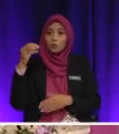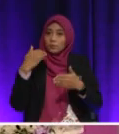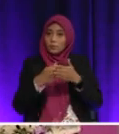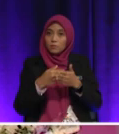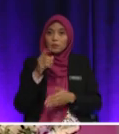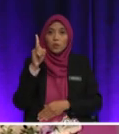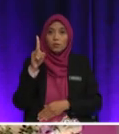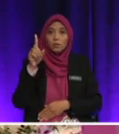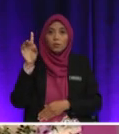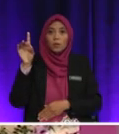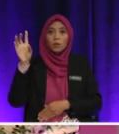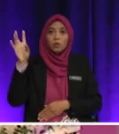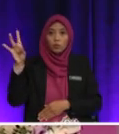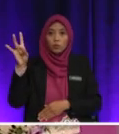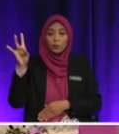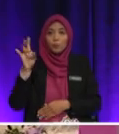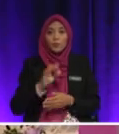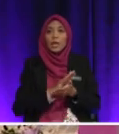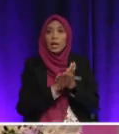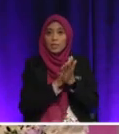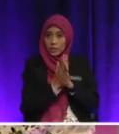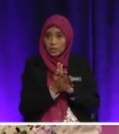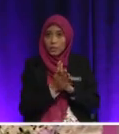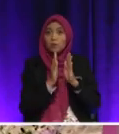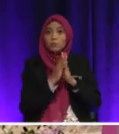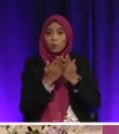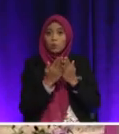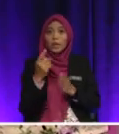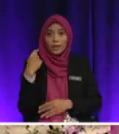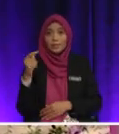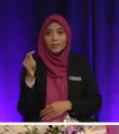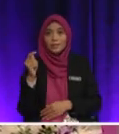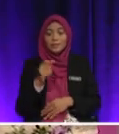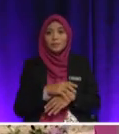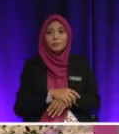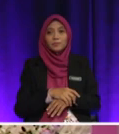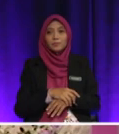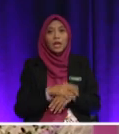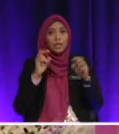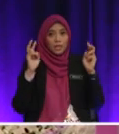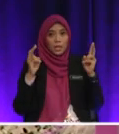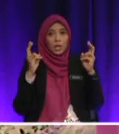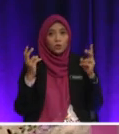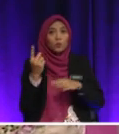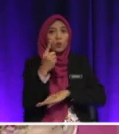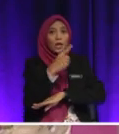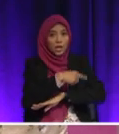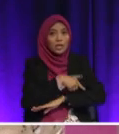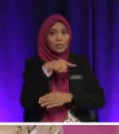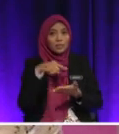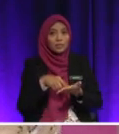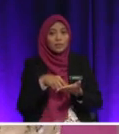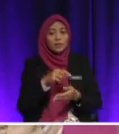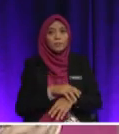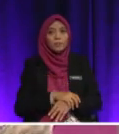187 Nah jadi itulah dia ya muka sholat ataupun tajuk ya akan kita belajar pada hari ini